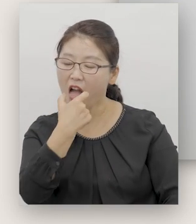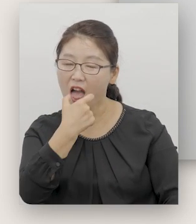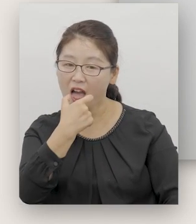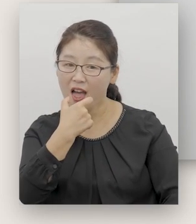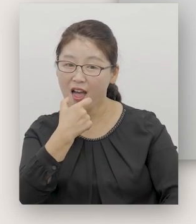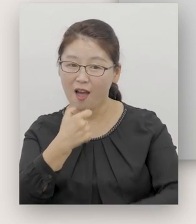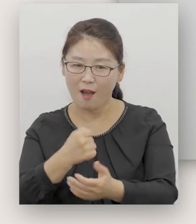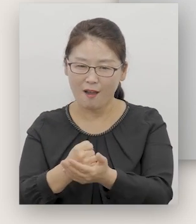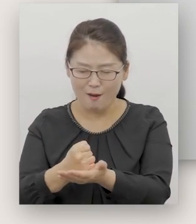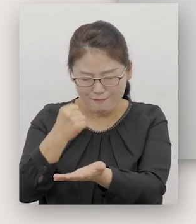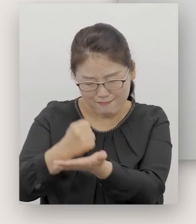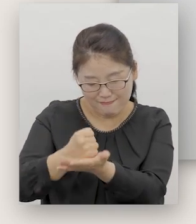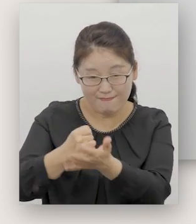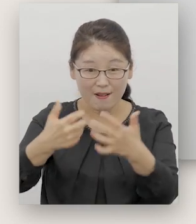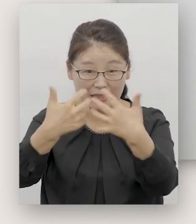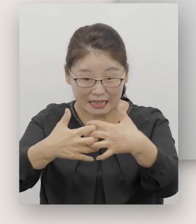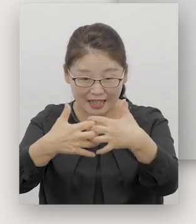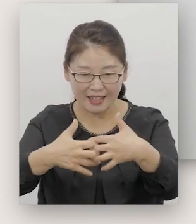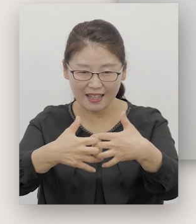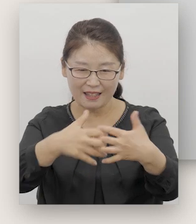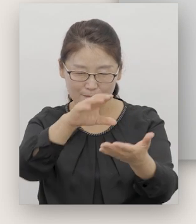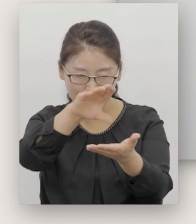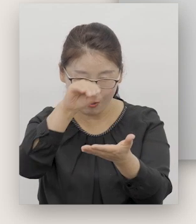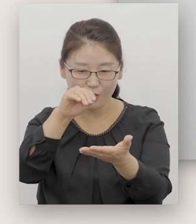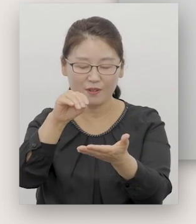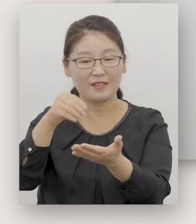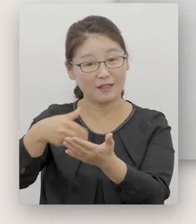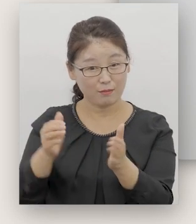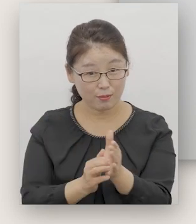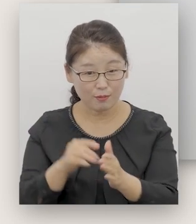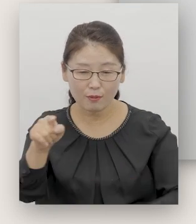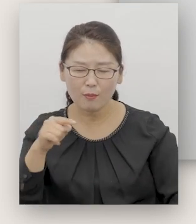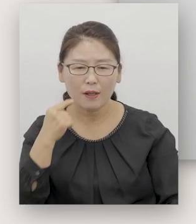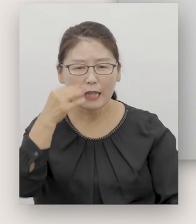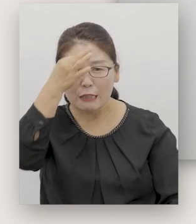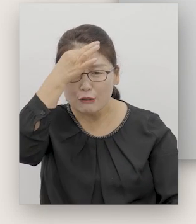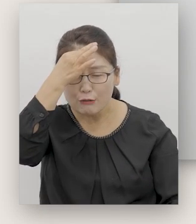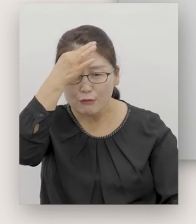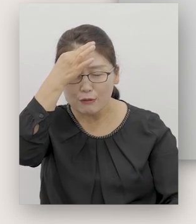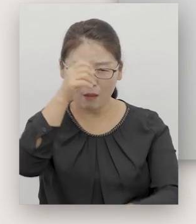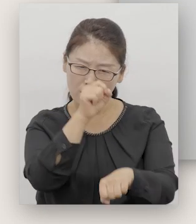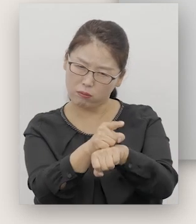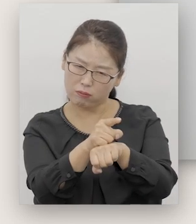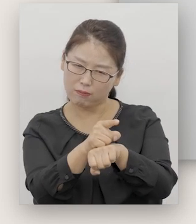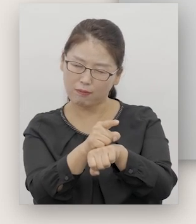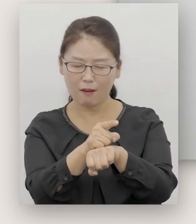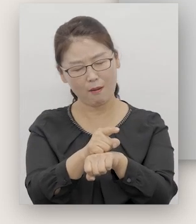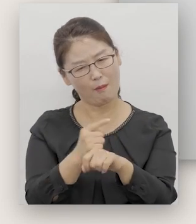예술가적인 그런 붓질이라든지 예술가의 기교라기보다는 마치 어떤 제품 카탈로그에 있는 것 같은